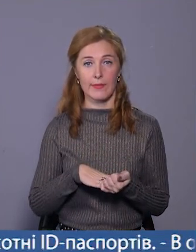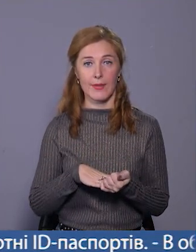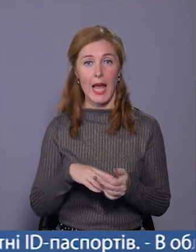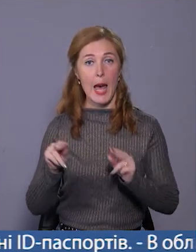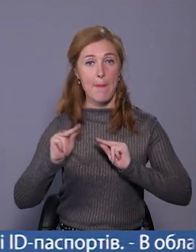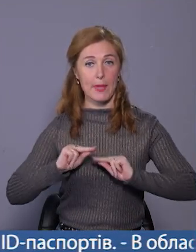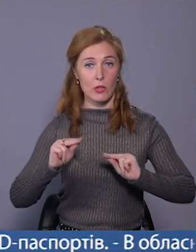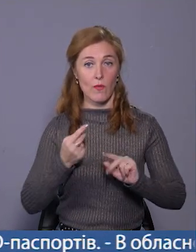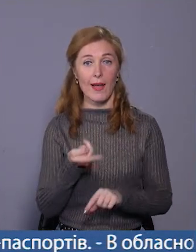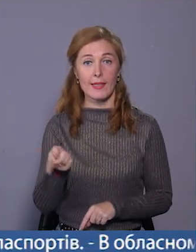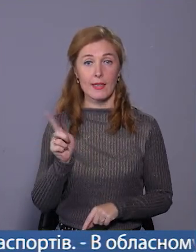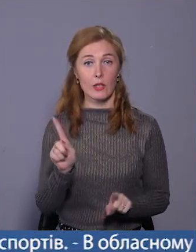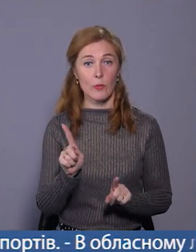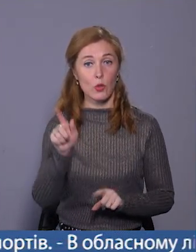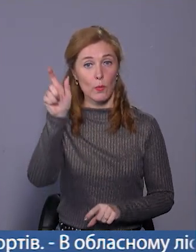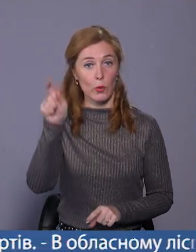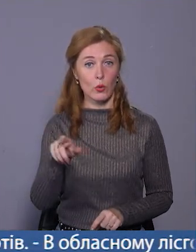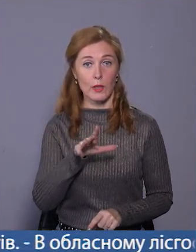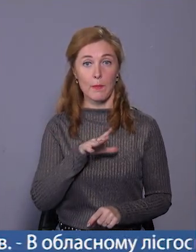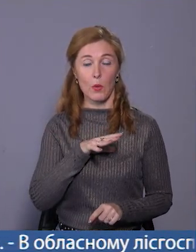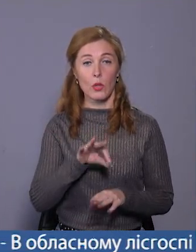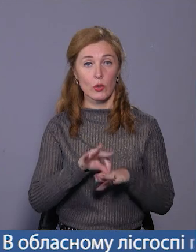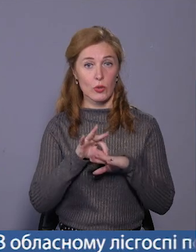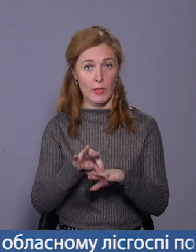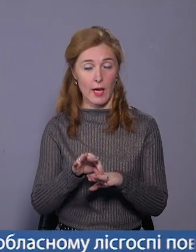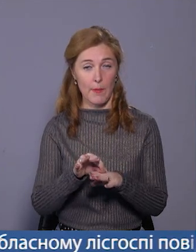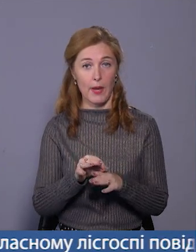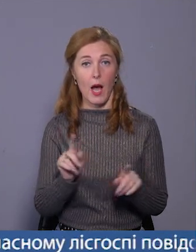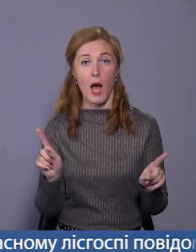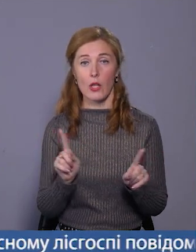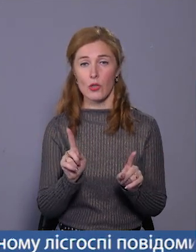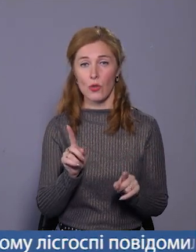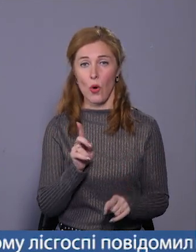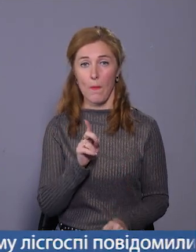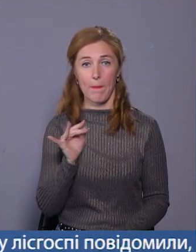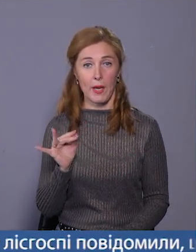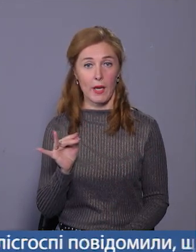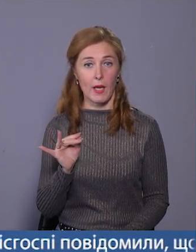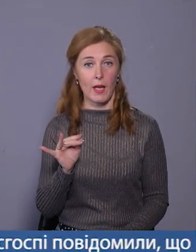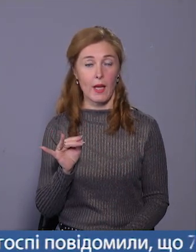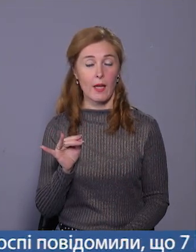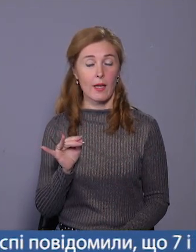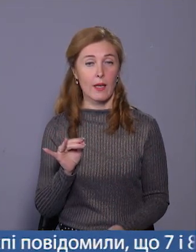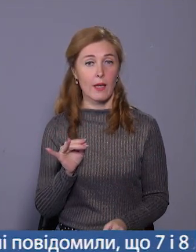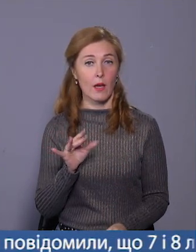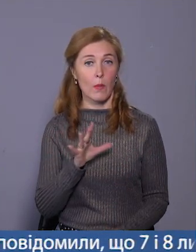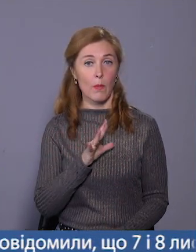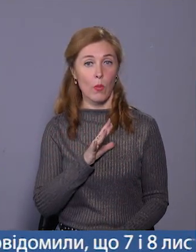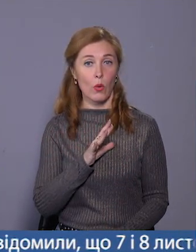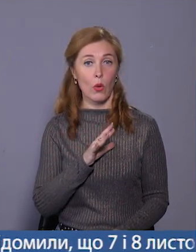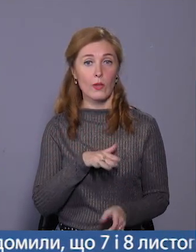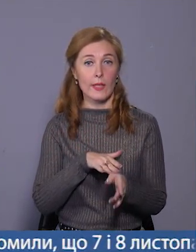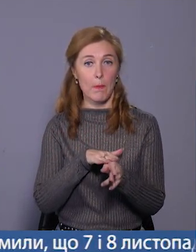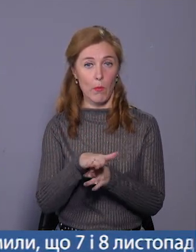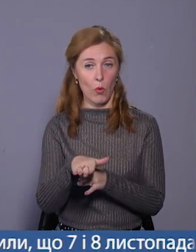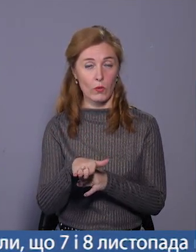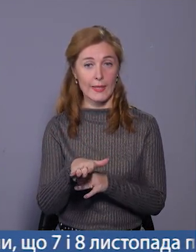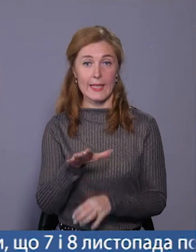працювати над тим, щоб люди були носіями бренду. Щоб власне було наповнення і